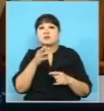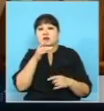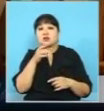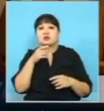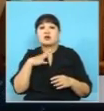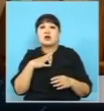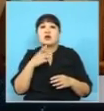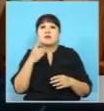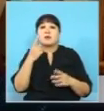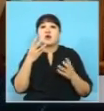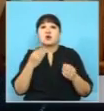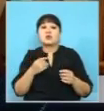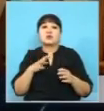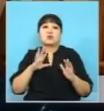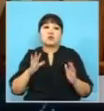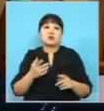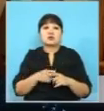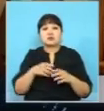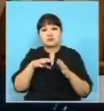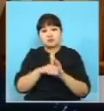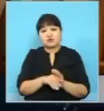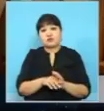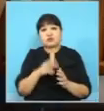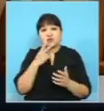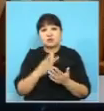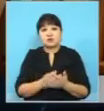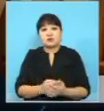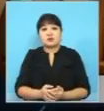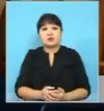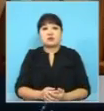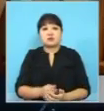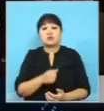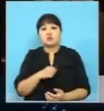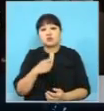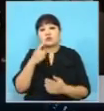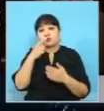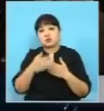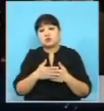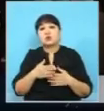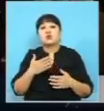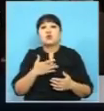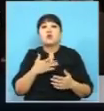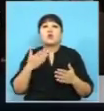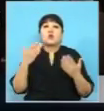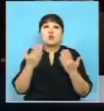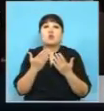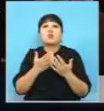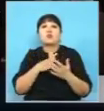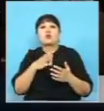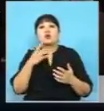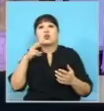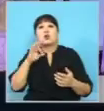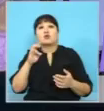осы бір-бірақ күндік болған оқиғаны сыйғызып отыр. Өзіме өте жақын. Өкпек жылаушы қойылымы бұған дейін